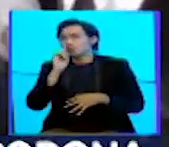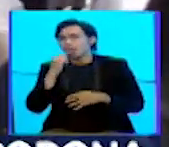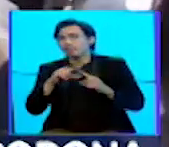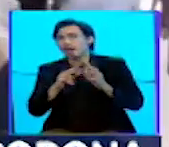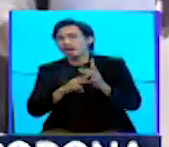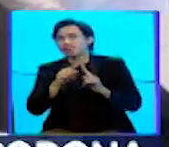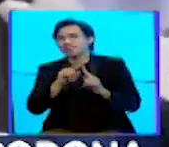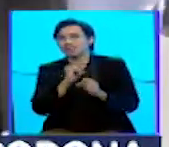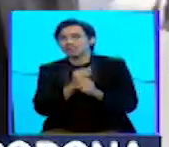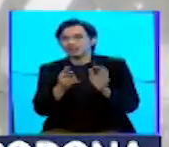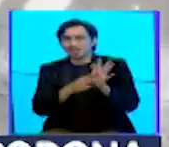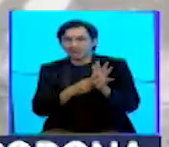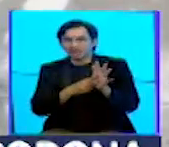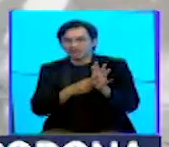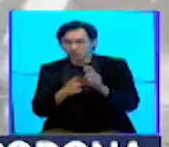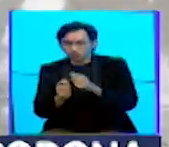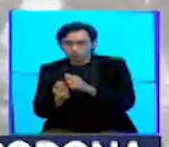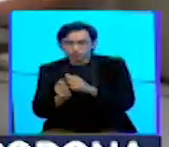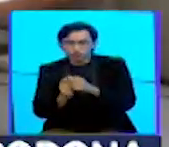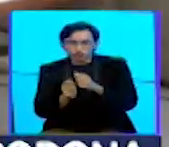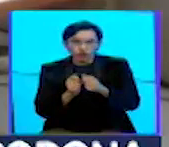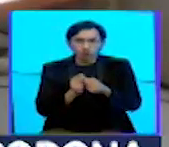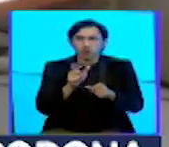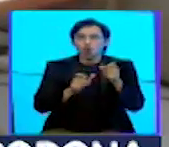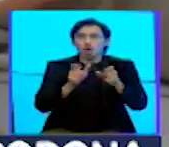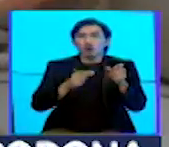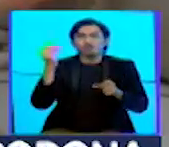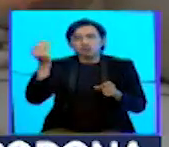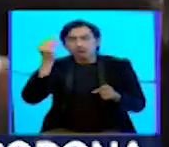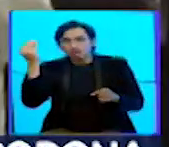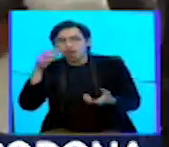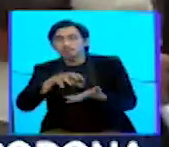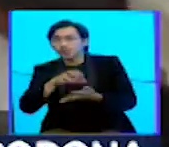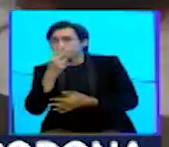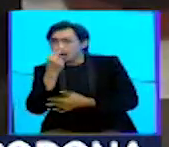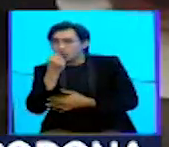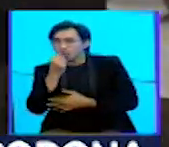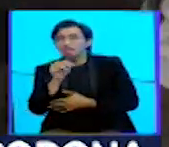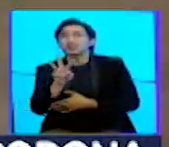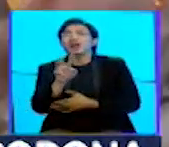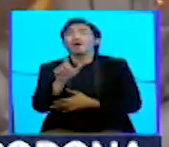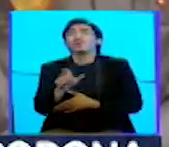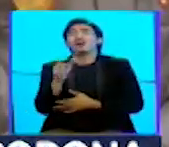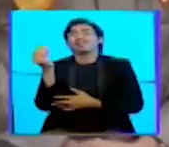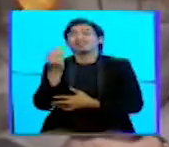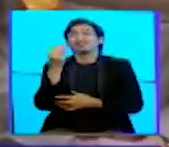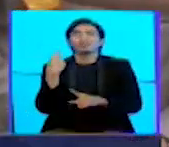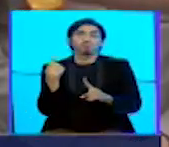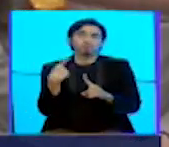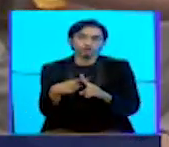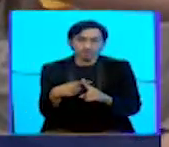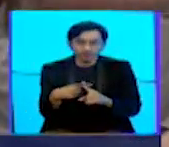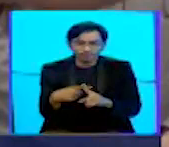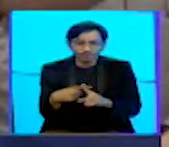terhadap wisatawan di berbagai lokasi wisata di Jawa Barat, yang berhasil menjaring 3 wisatawan positif COVID-19. Pada saat edukasi